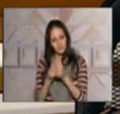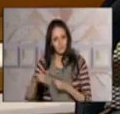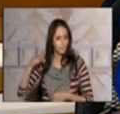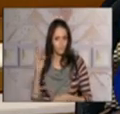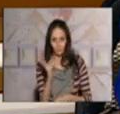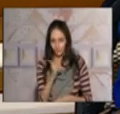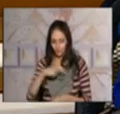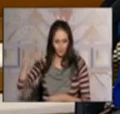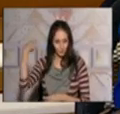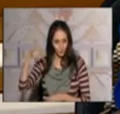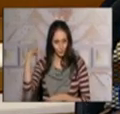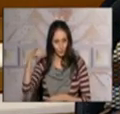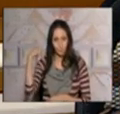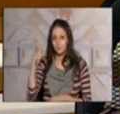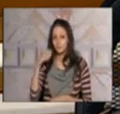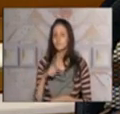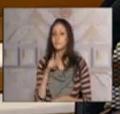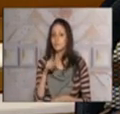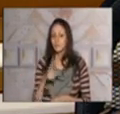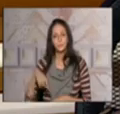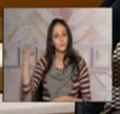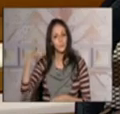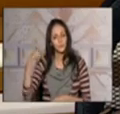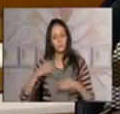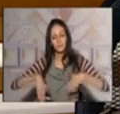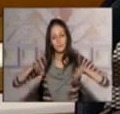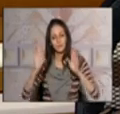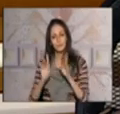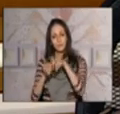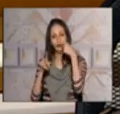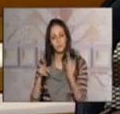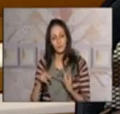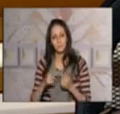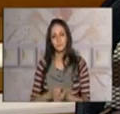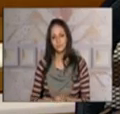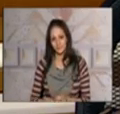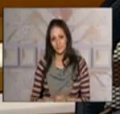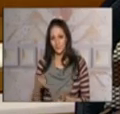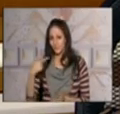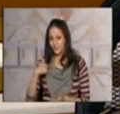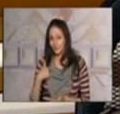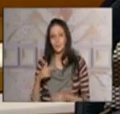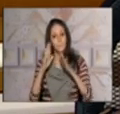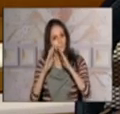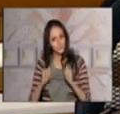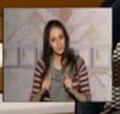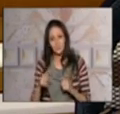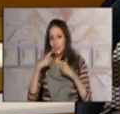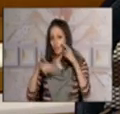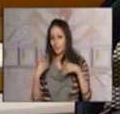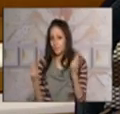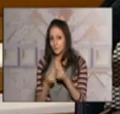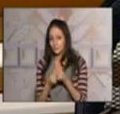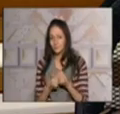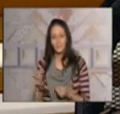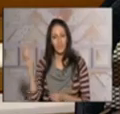وهو ده الحقيقة اللي بيميز وزارة الدكتور مصطفى مدبولي. أما أنا فحسابكم بمصر بيحصل فيها إيه النهاردة ومجموعة من